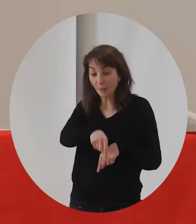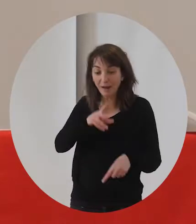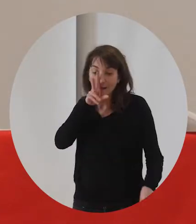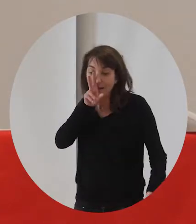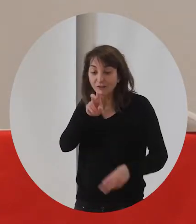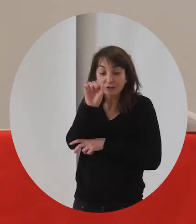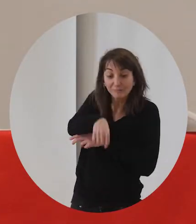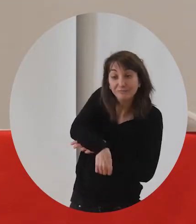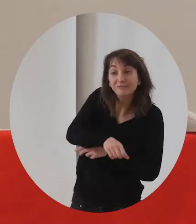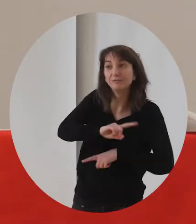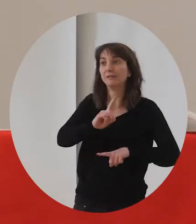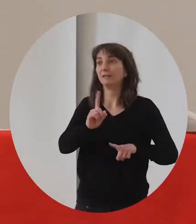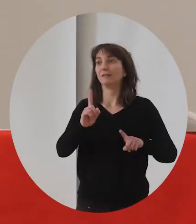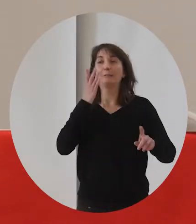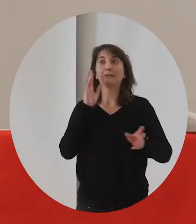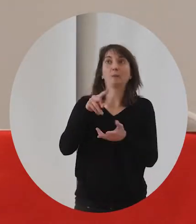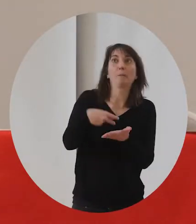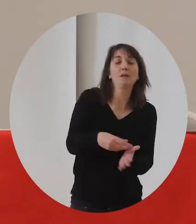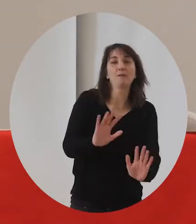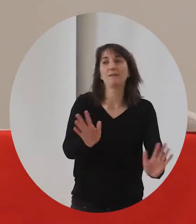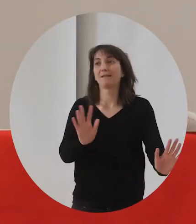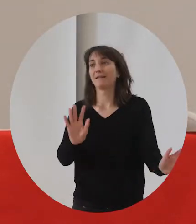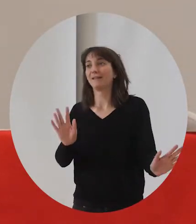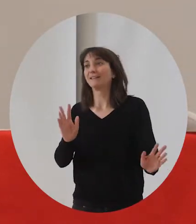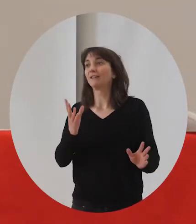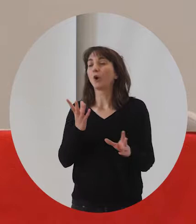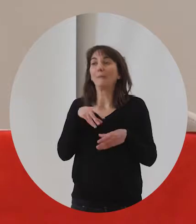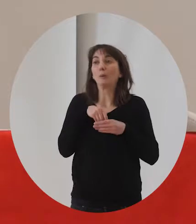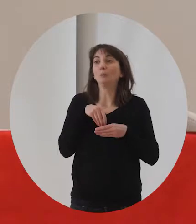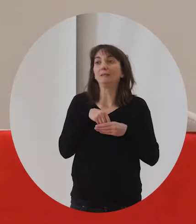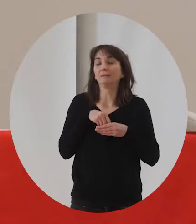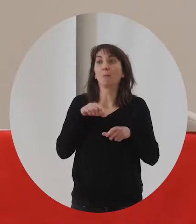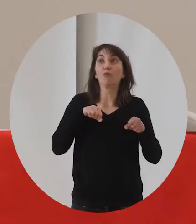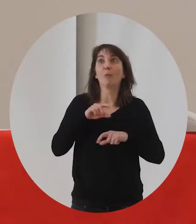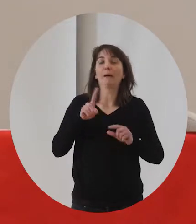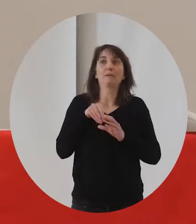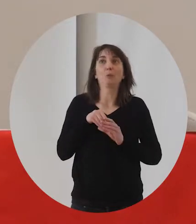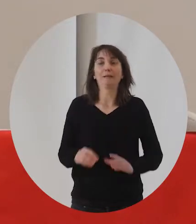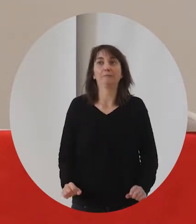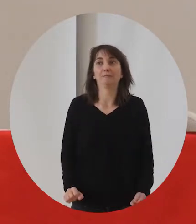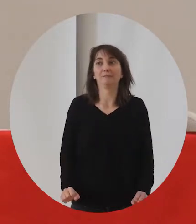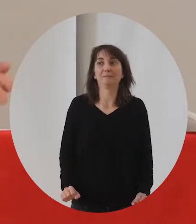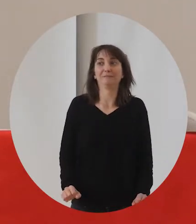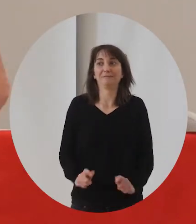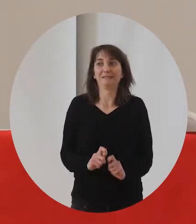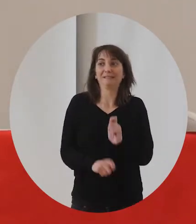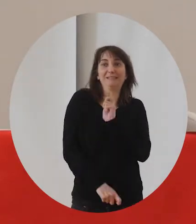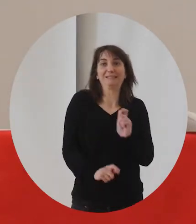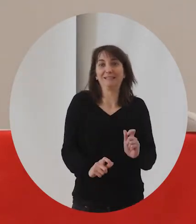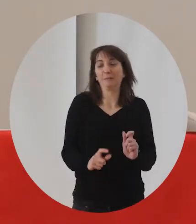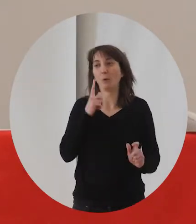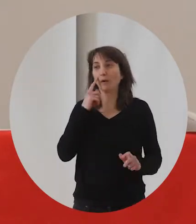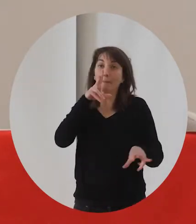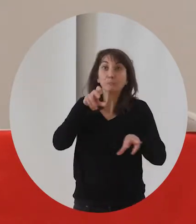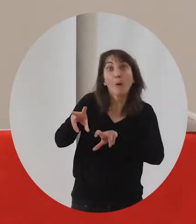objet, parce qu'il sait qu'il va chuter, donc il fait une économie de mouvement qui ne facilite pas son